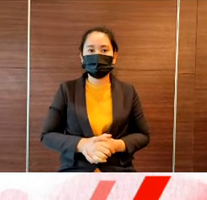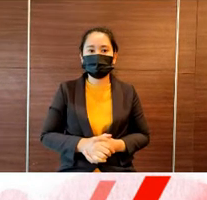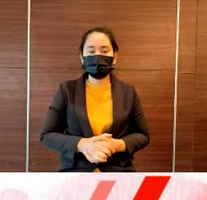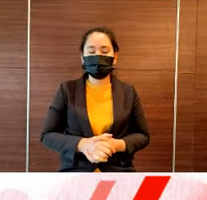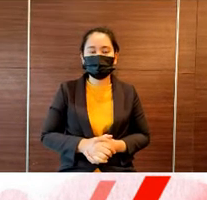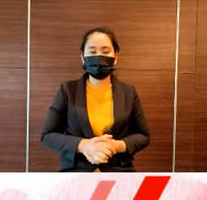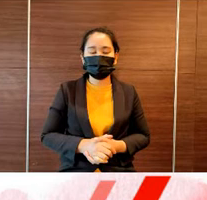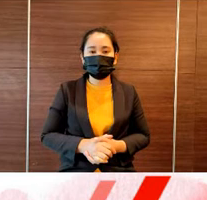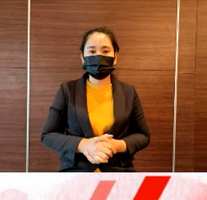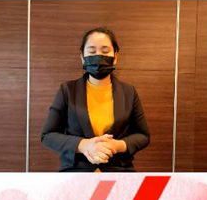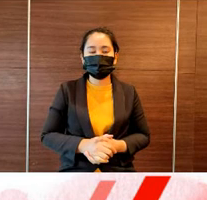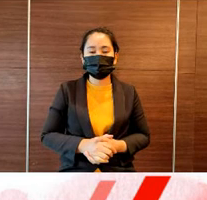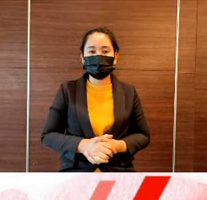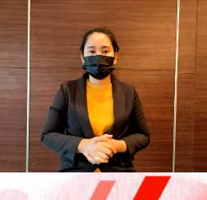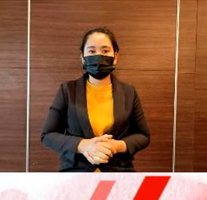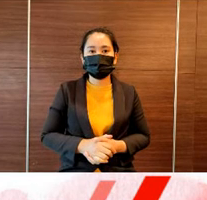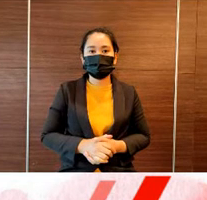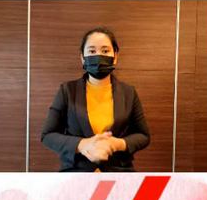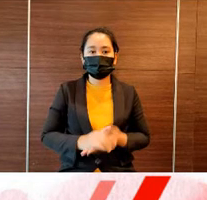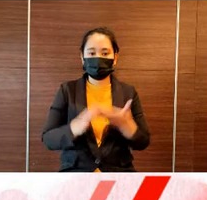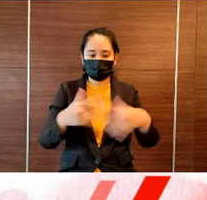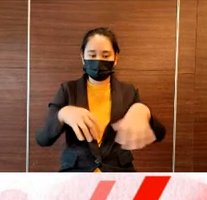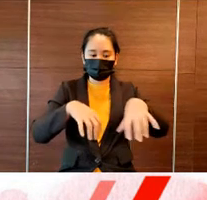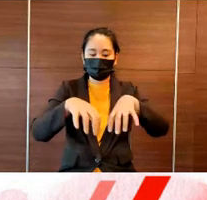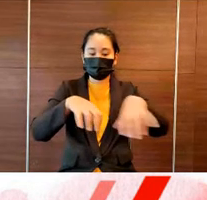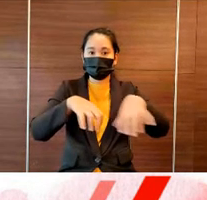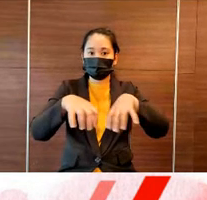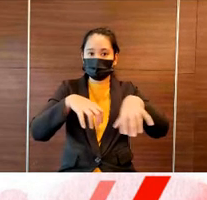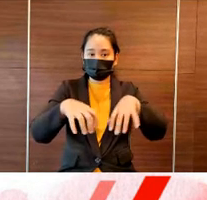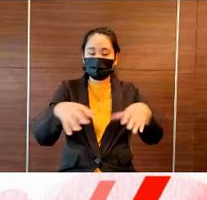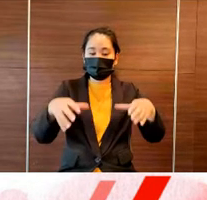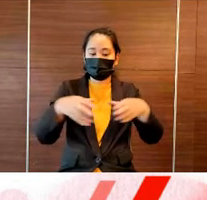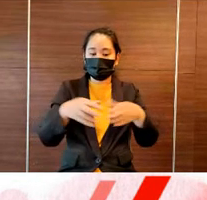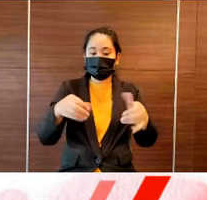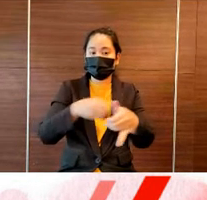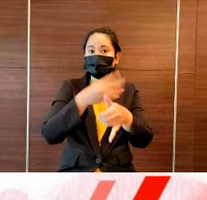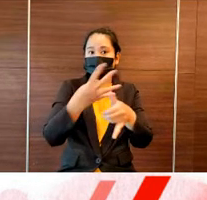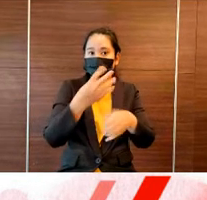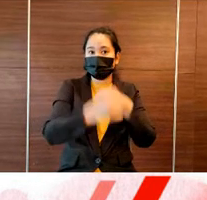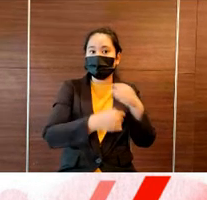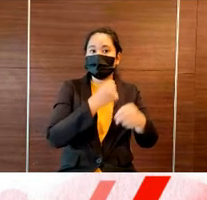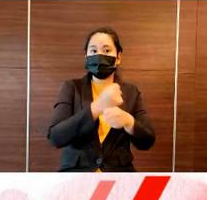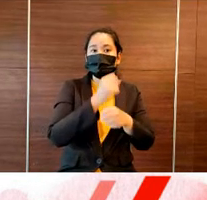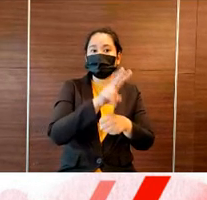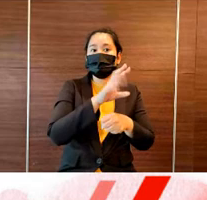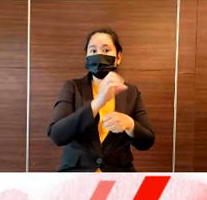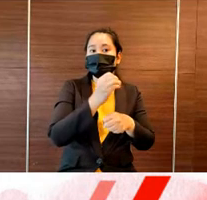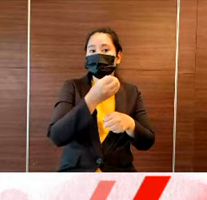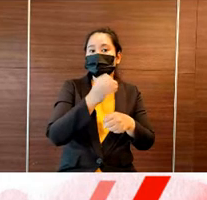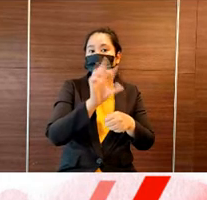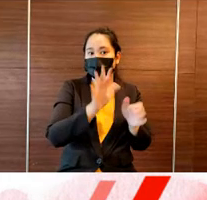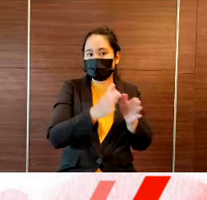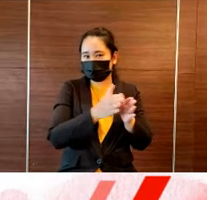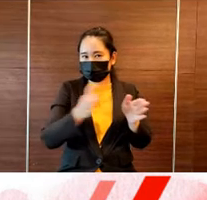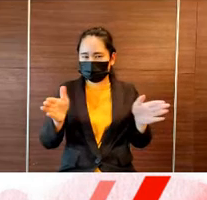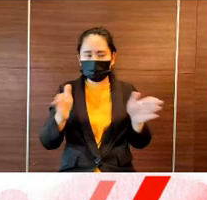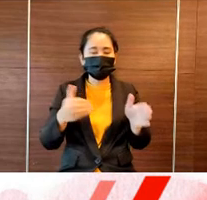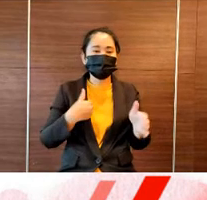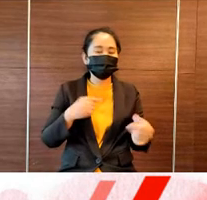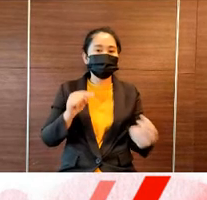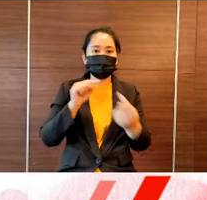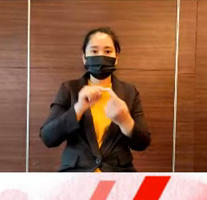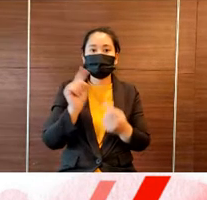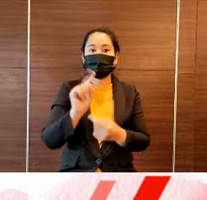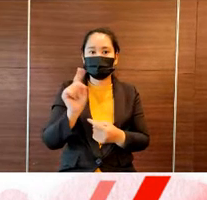ผลสำเร็จของการจัด KPLHS ในกลุ่ม LGBT ตั้งแต่ปี2015นำไปสู่อะไรนะครับนำ